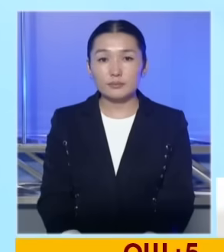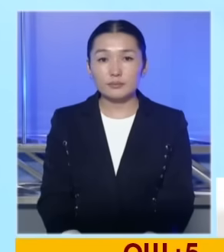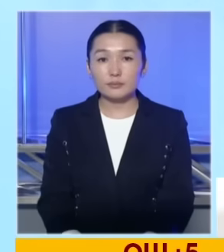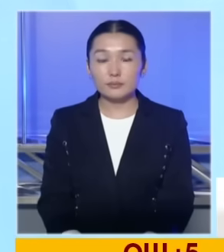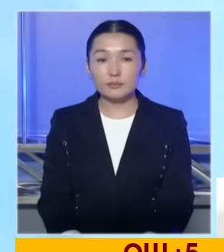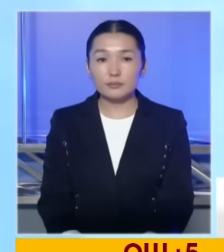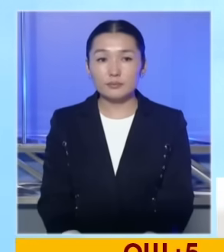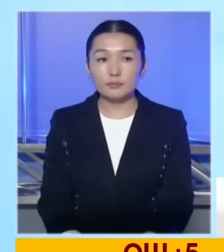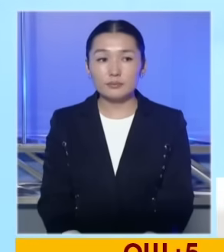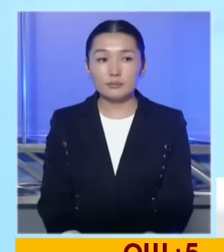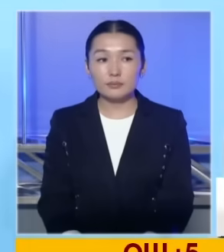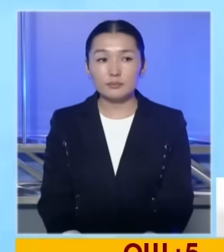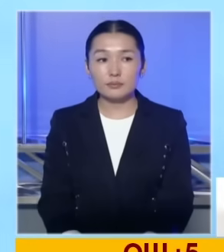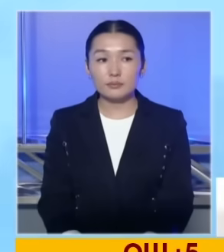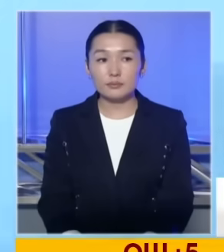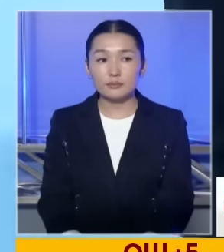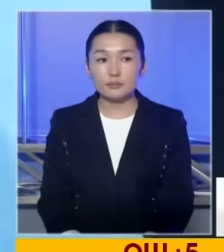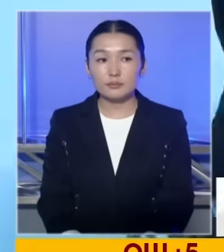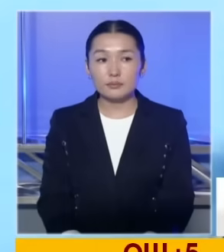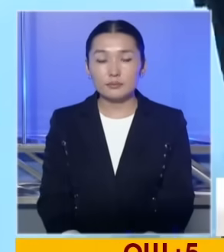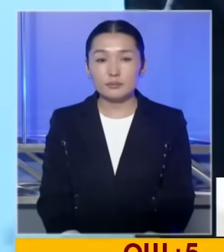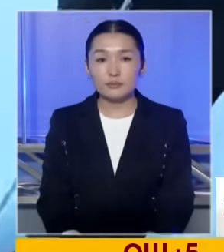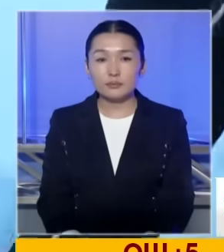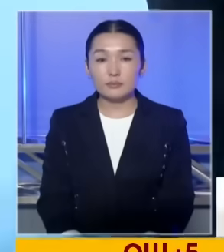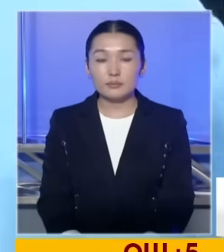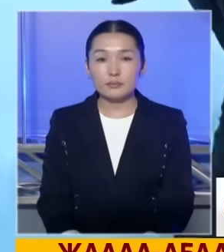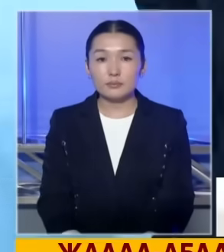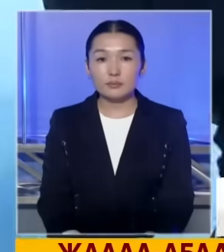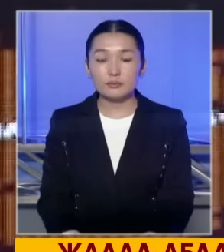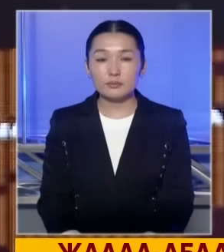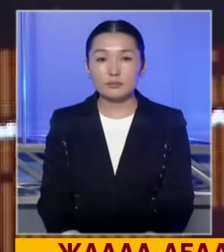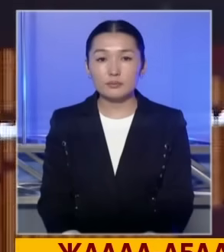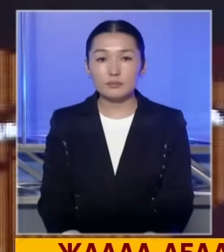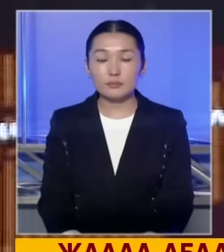Миргүл Букошова, Нурдөөлөт Сантаев, Алатоо 24, Ош облусу.